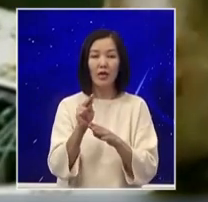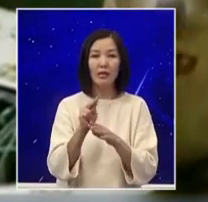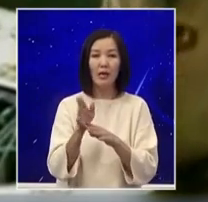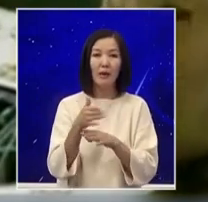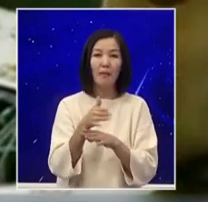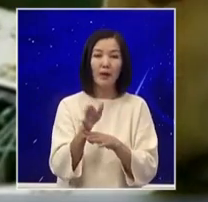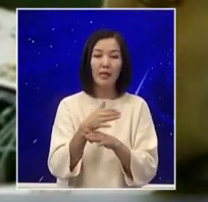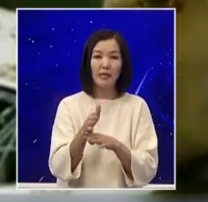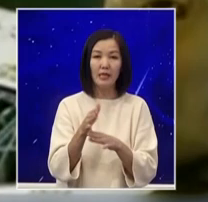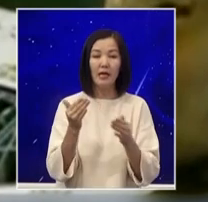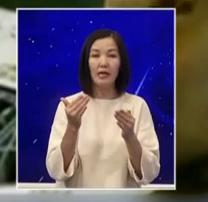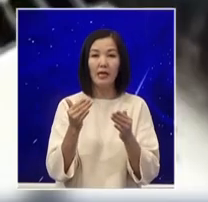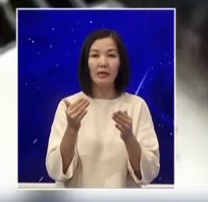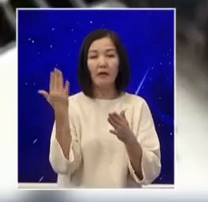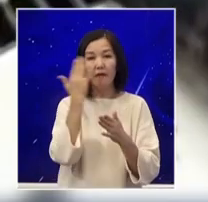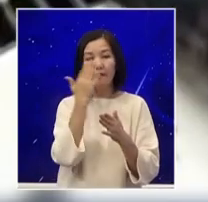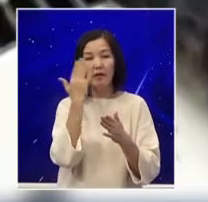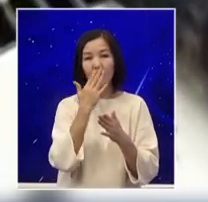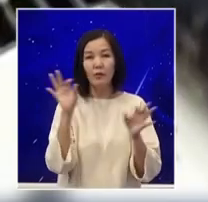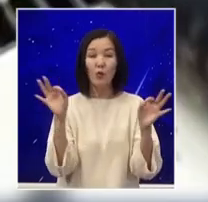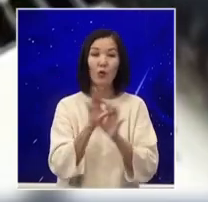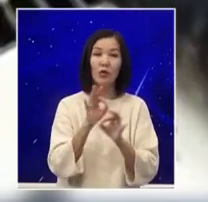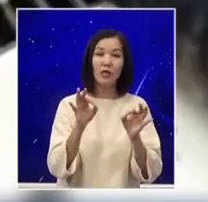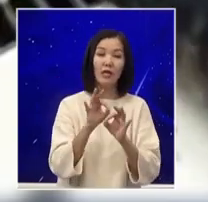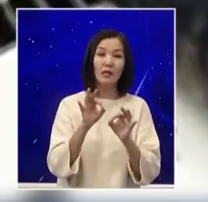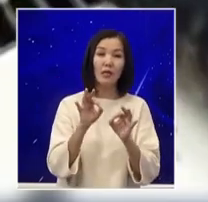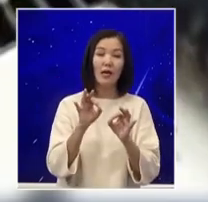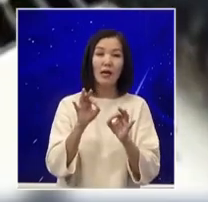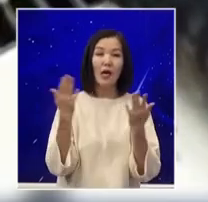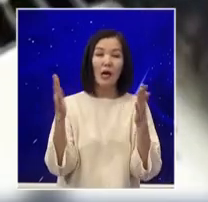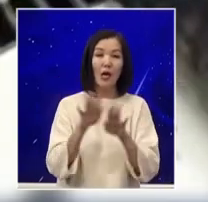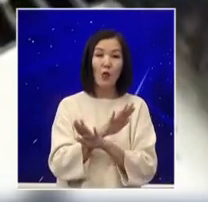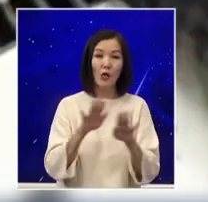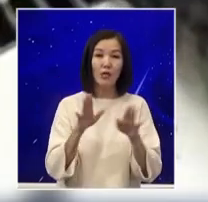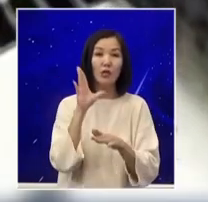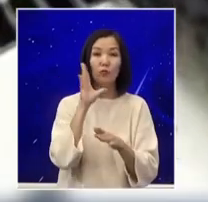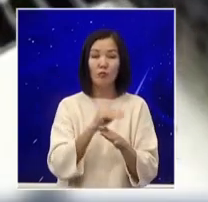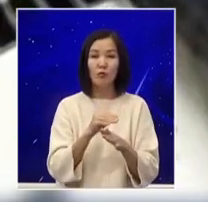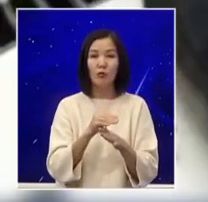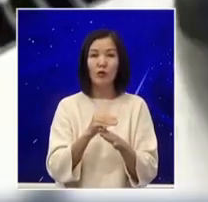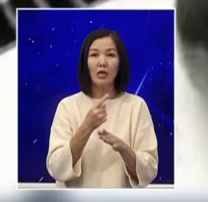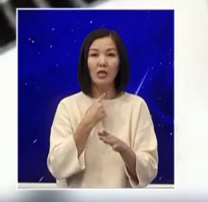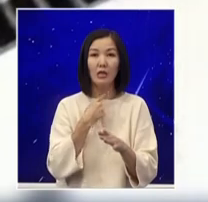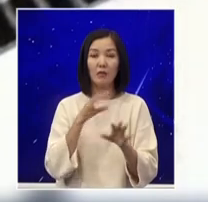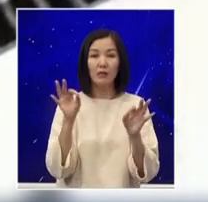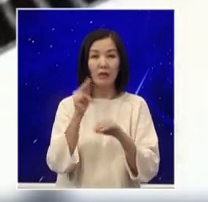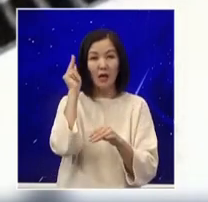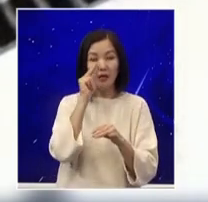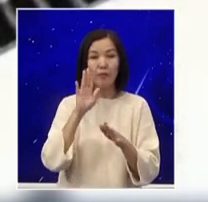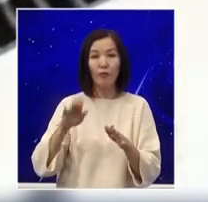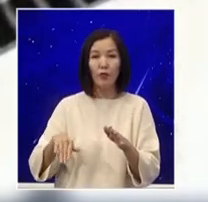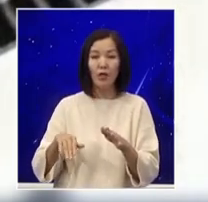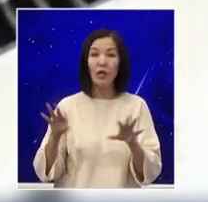есіпті сүтқоректілер фильмде орындалатын әуендерді меңгеріп алған. Бастапқыда теңіз жануарлары дыбысты айтып жаттыққан.